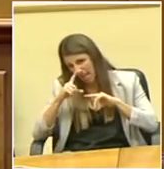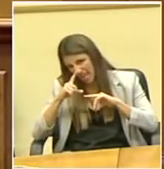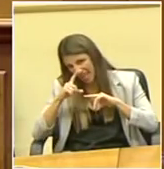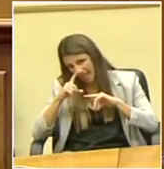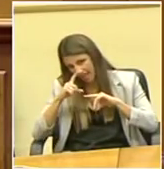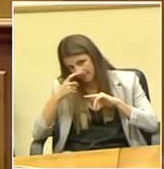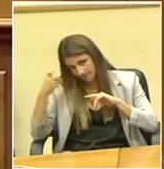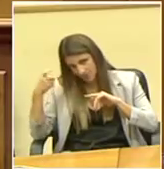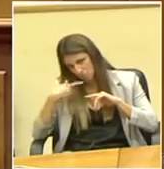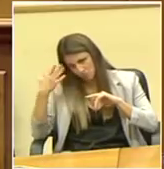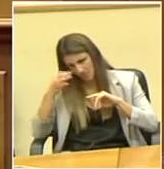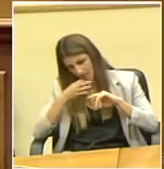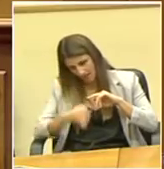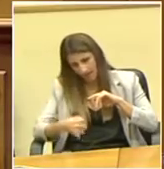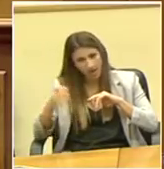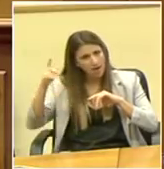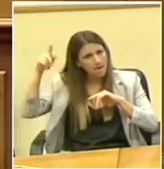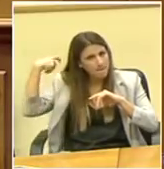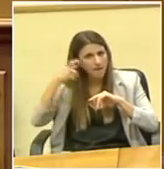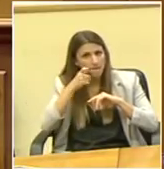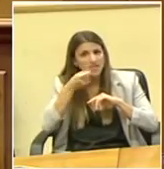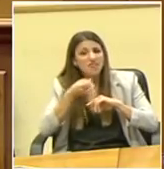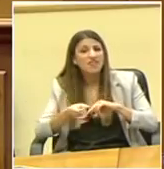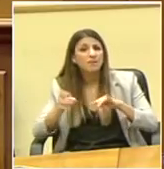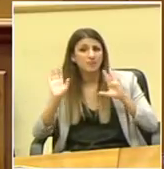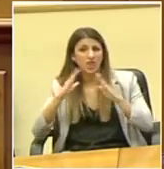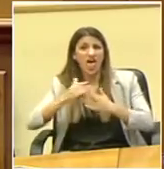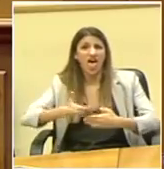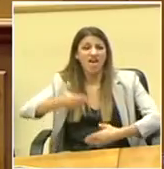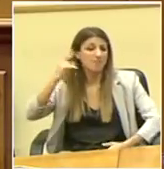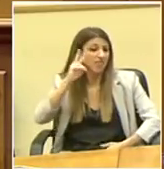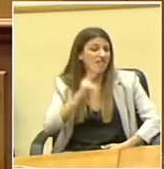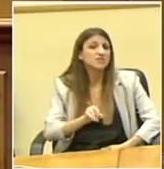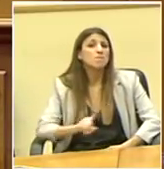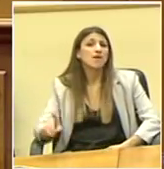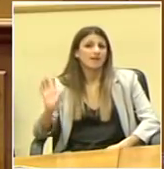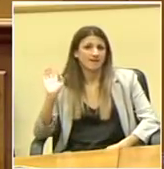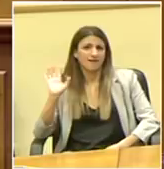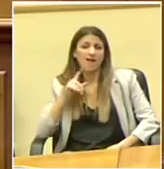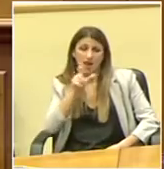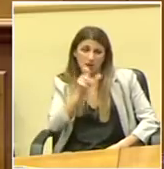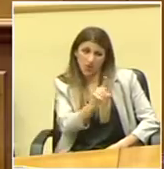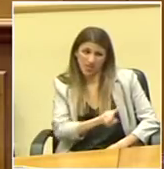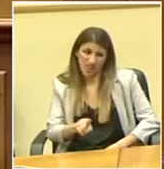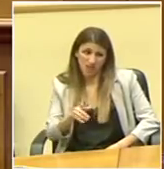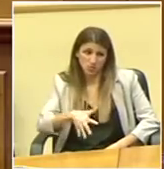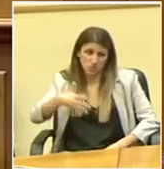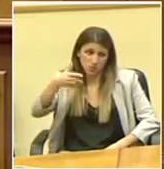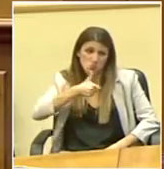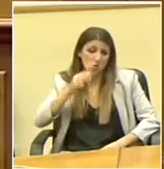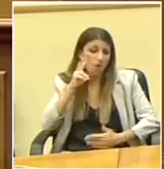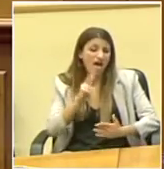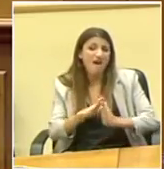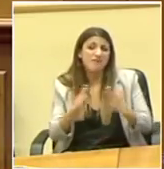Προφανώς, ο παπάς και η μαμάς του δεν του είπανε να μην διαβάσει εφημερίδες. Γιατί μόνο στις εφημερίδες υπάρχει το στοιχείο. Είμαι σε θέση να